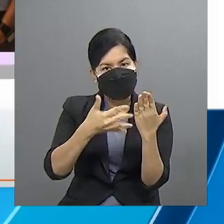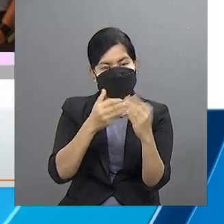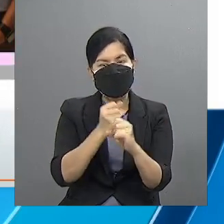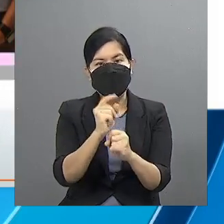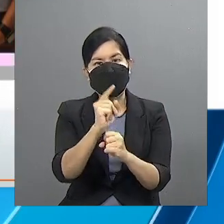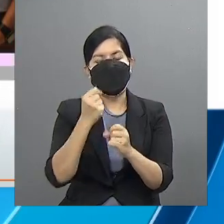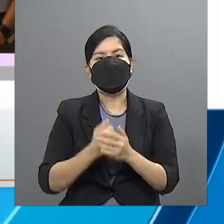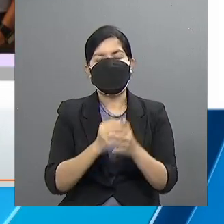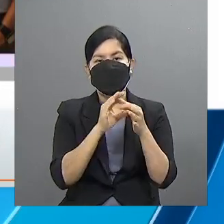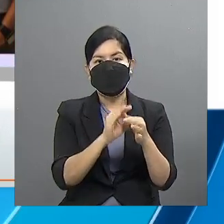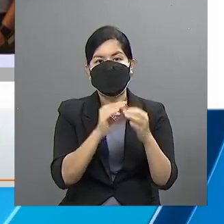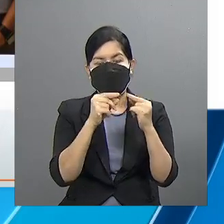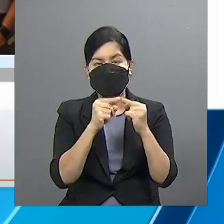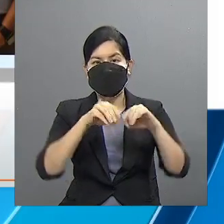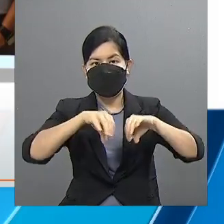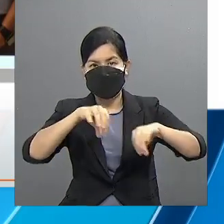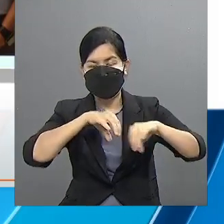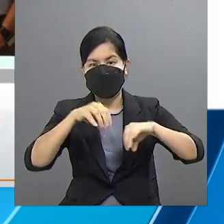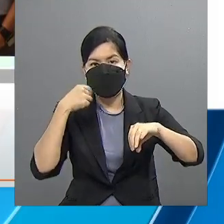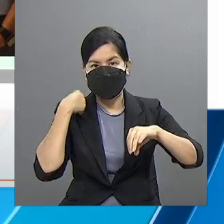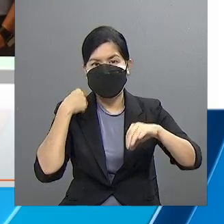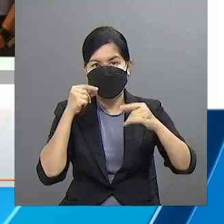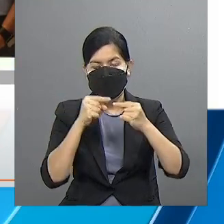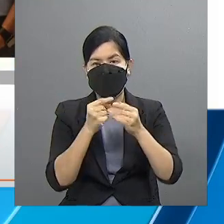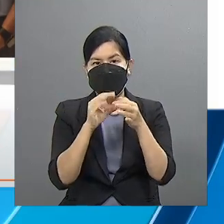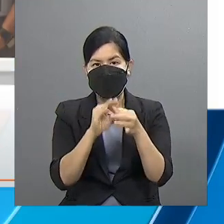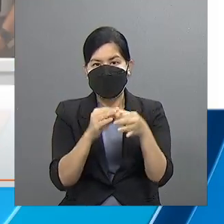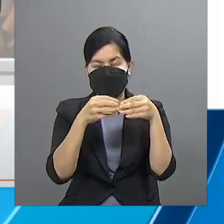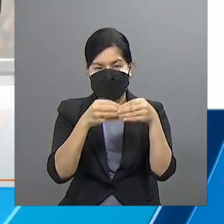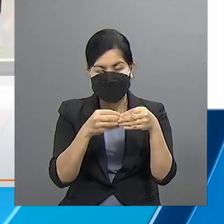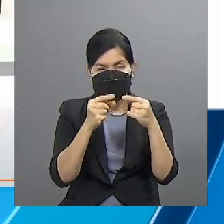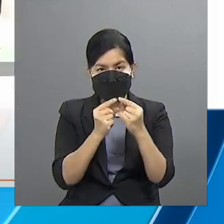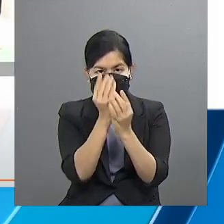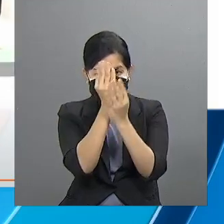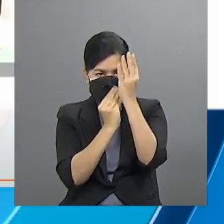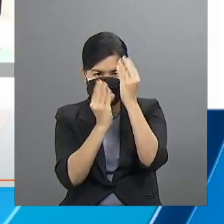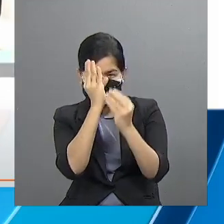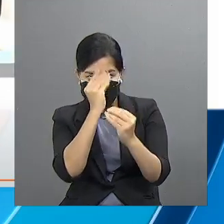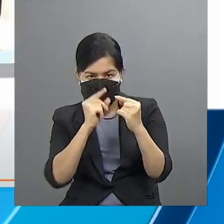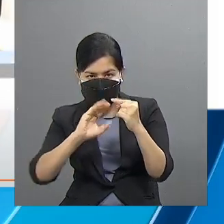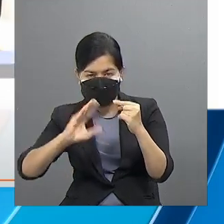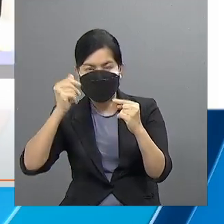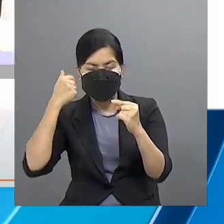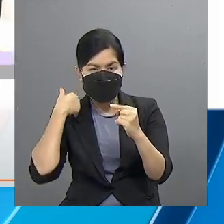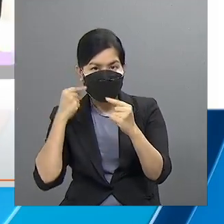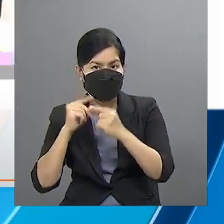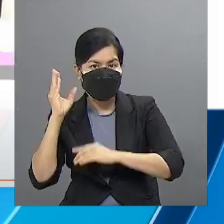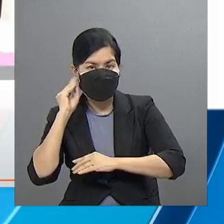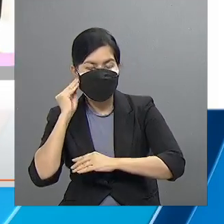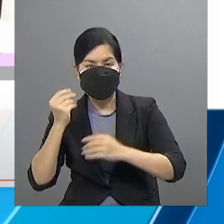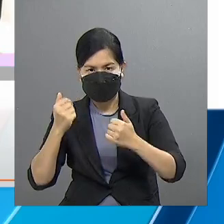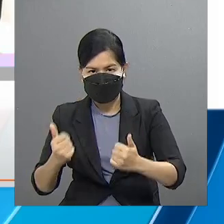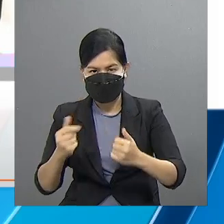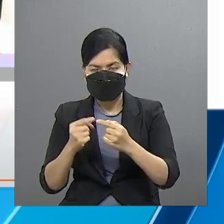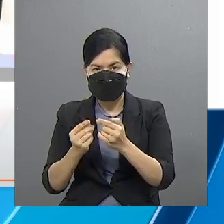ให้เป็นที่ในการที่เราจะ generate นักฟังเชิงลึกเนี่ยนะครับซึ่งตอนนี้ไม่มีค่าใช้จ่ายครับผมเพราะว่าเราเห็นว่าบ้านเมืองเนี่ย